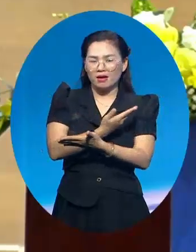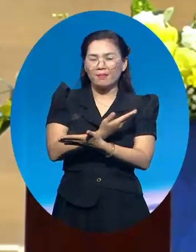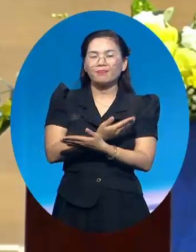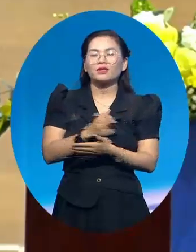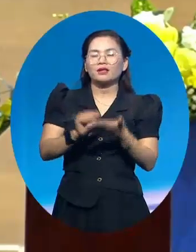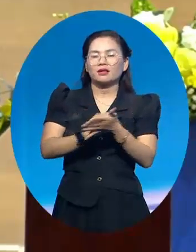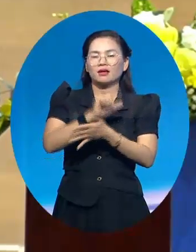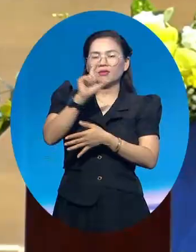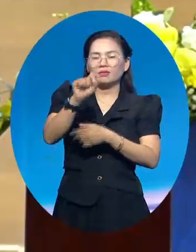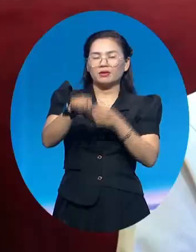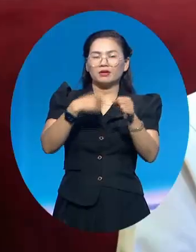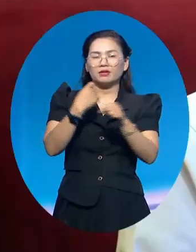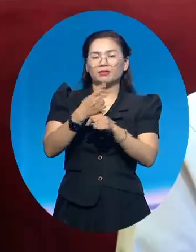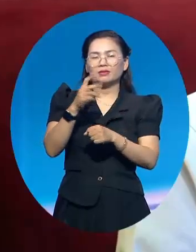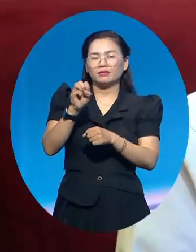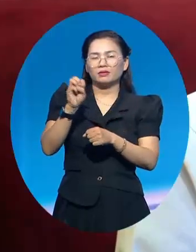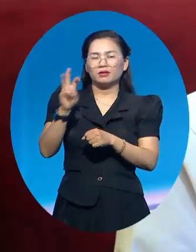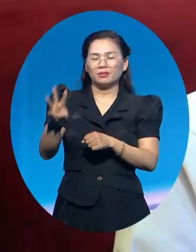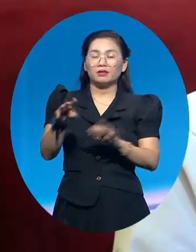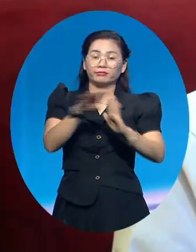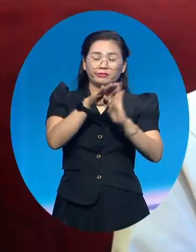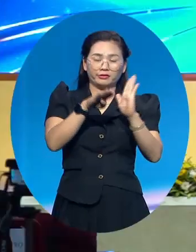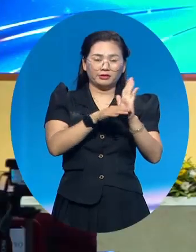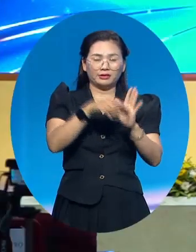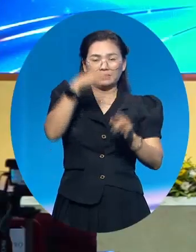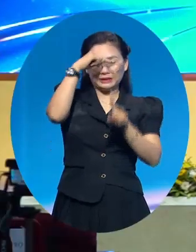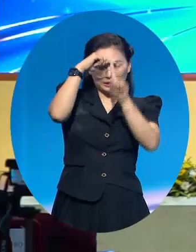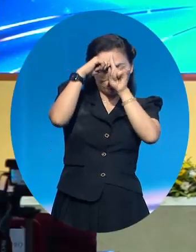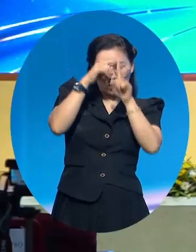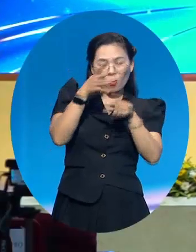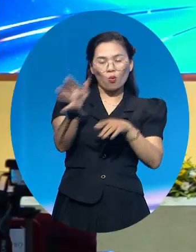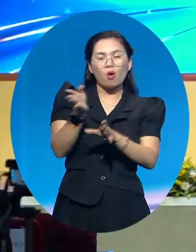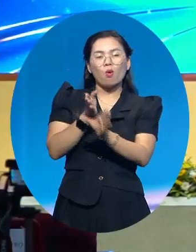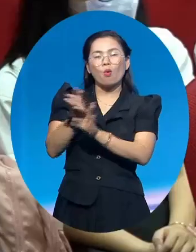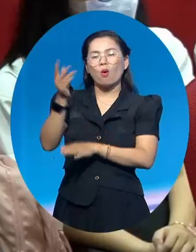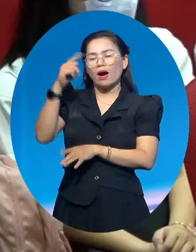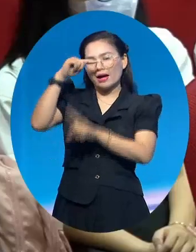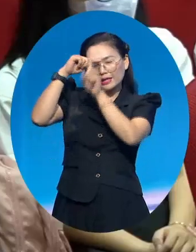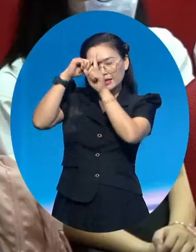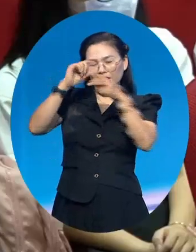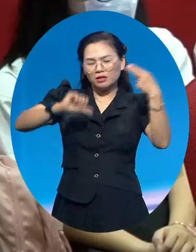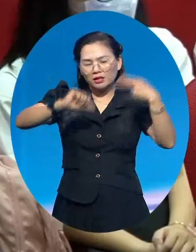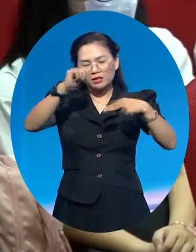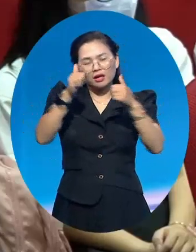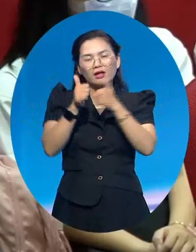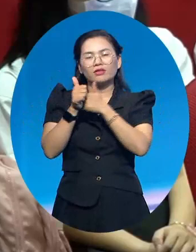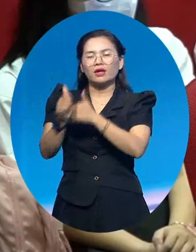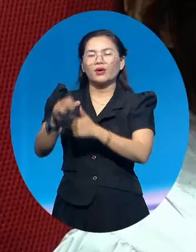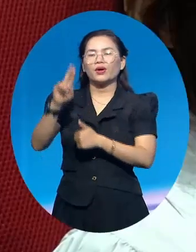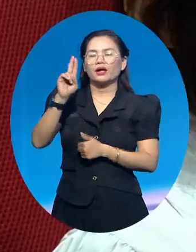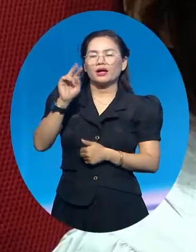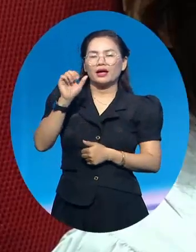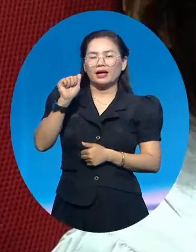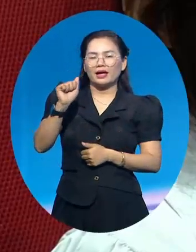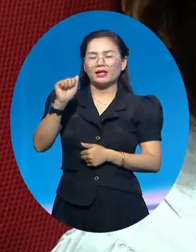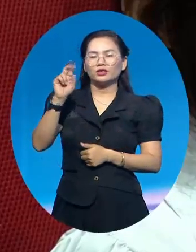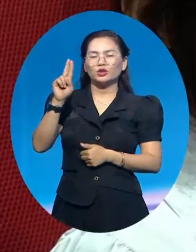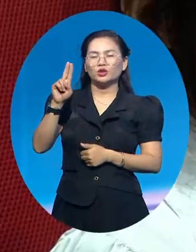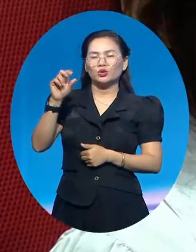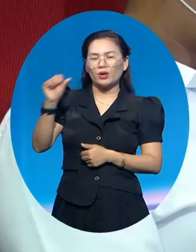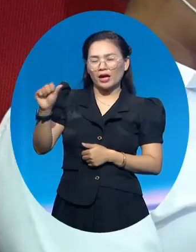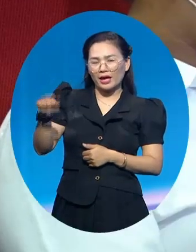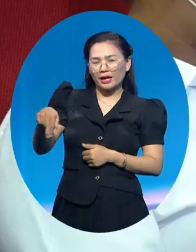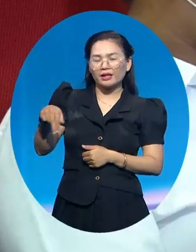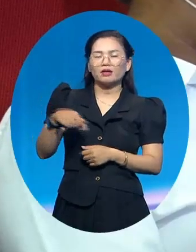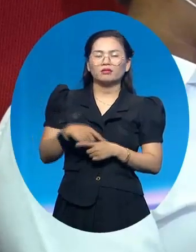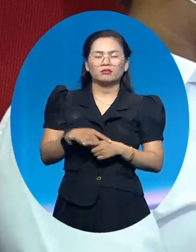tháng 10 năm 2023, chương trình đào tạo y khoa của Khoa Y sẽ được đánh giá chất lượng theo tiêu chuẩn AUN. Việc kiểm định chương trình đào tạo